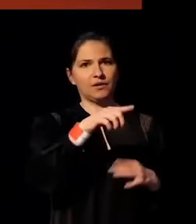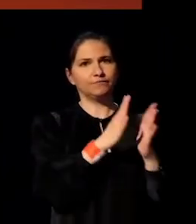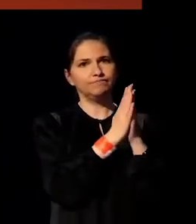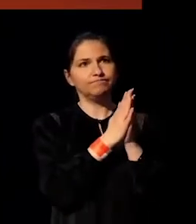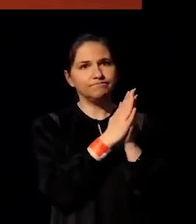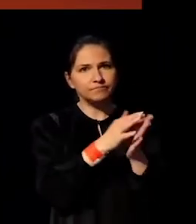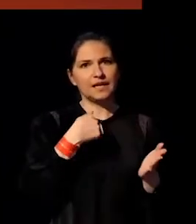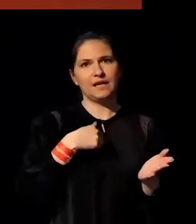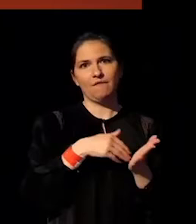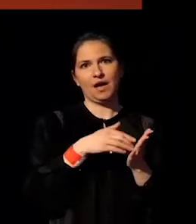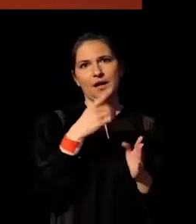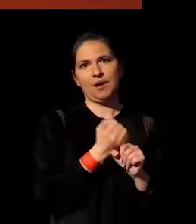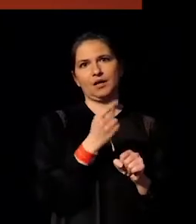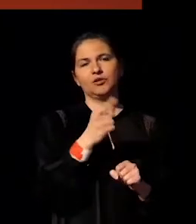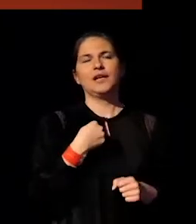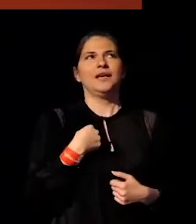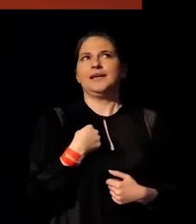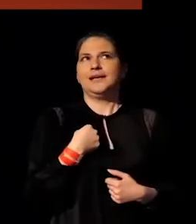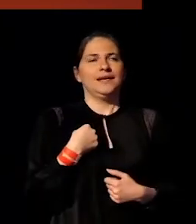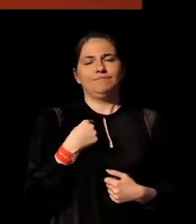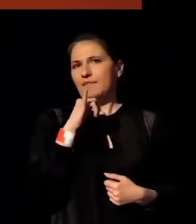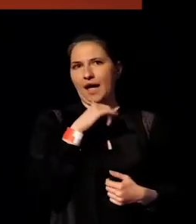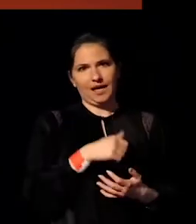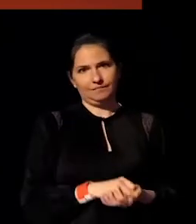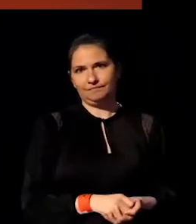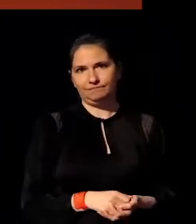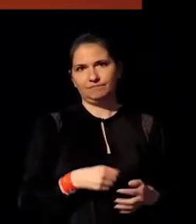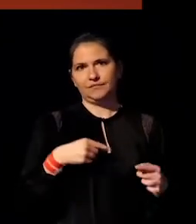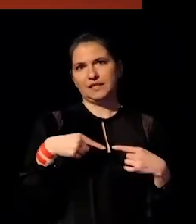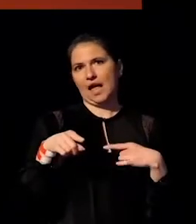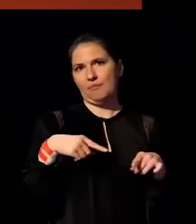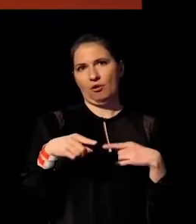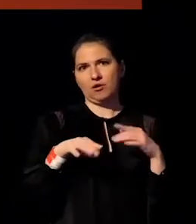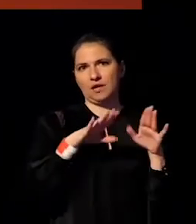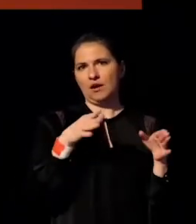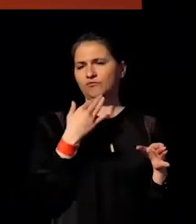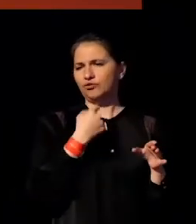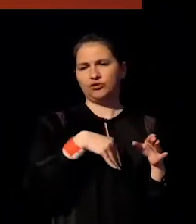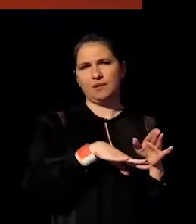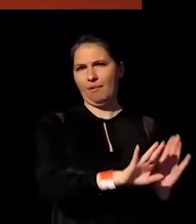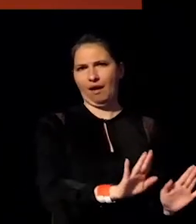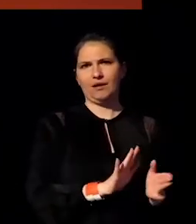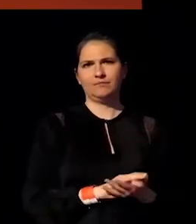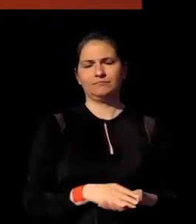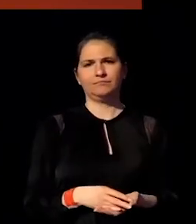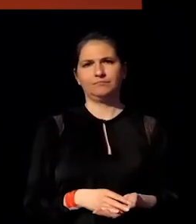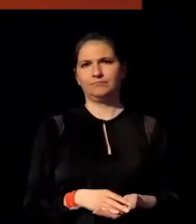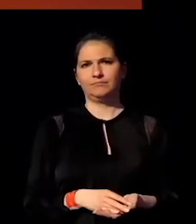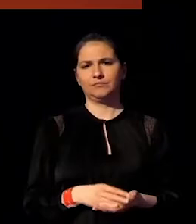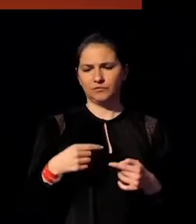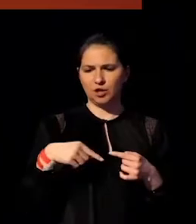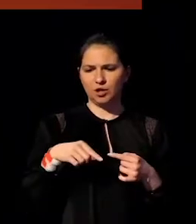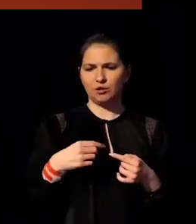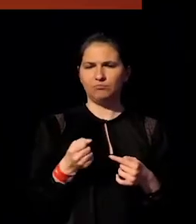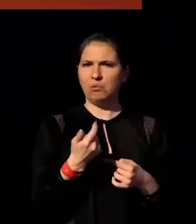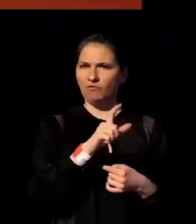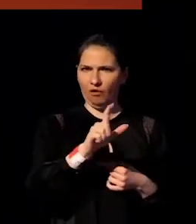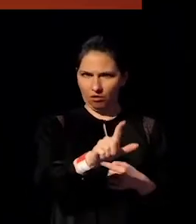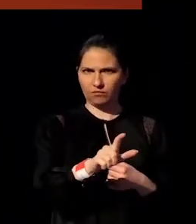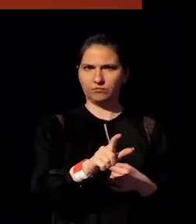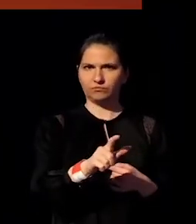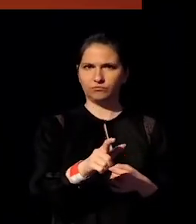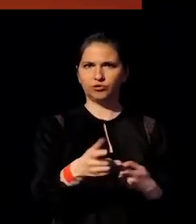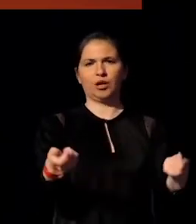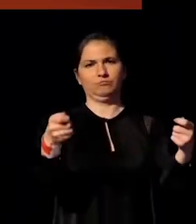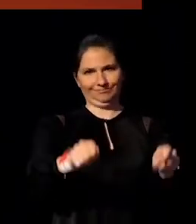soll. Nein, ich habe das Abgeordnetendasein jetzt für mich beendet. Also noch sind es ein paar Wochen, aber